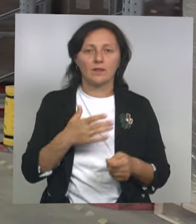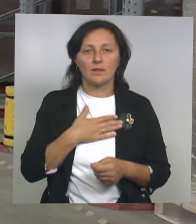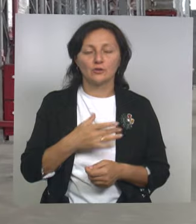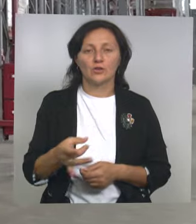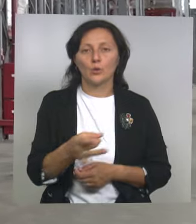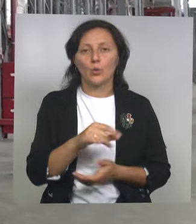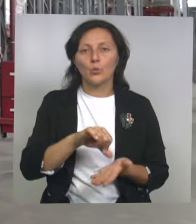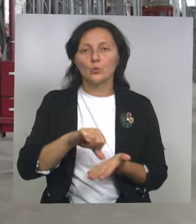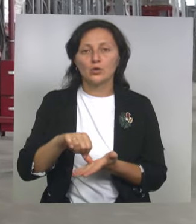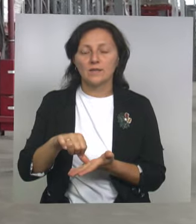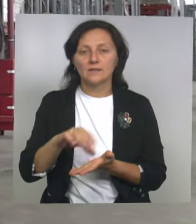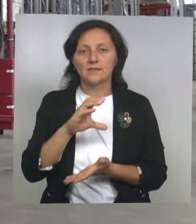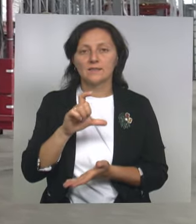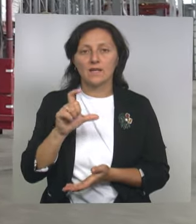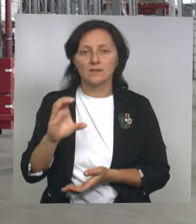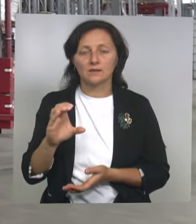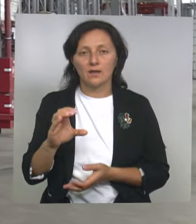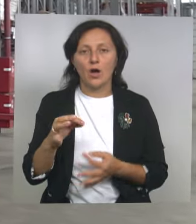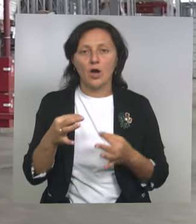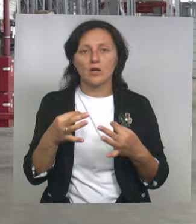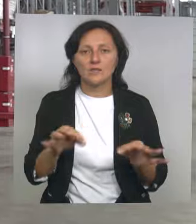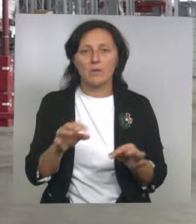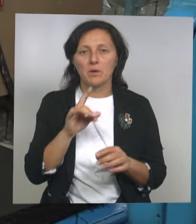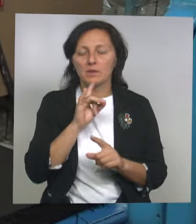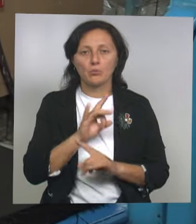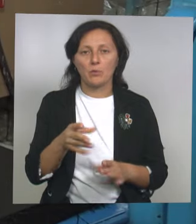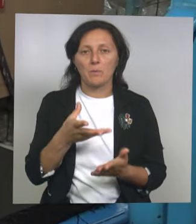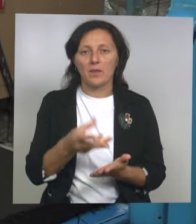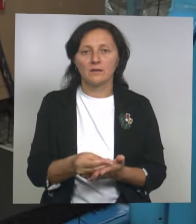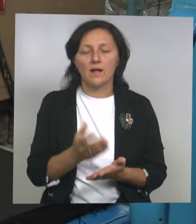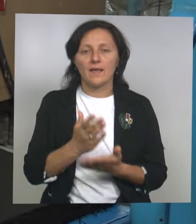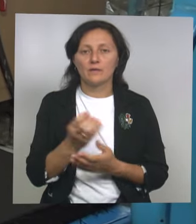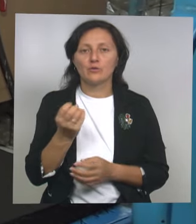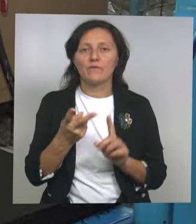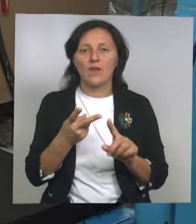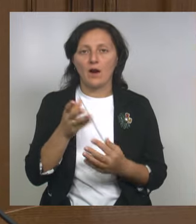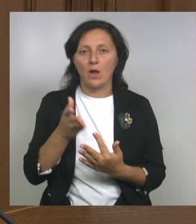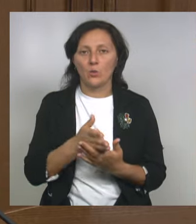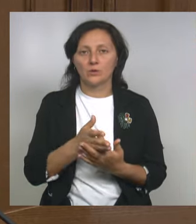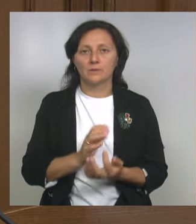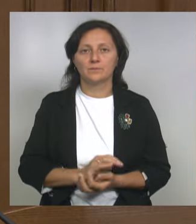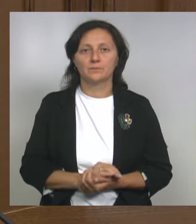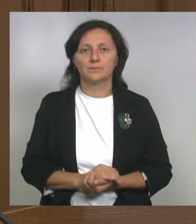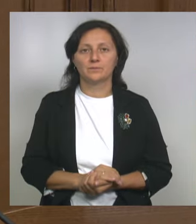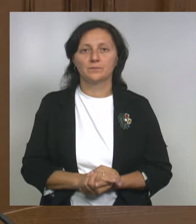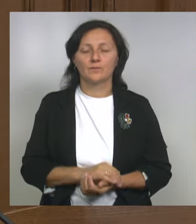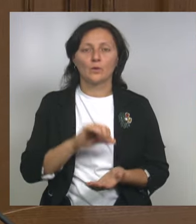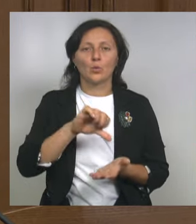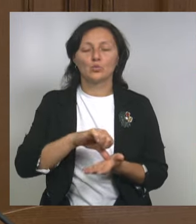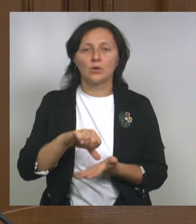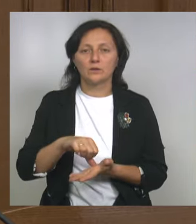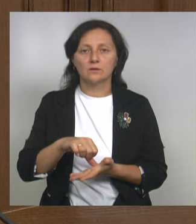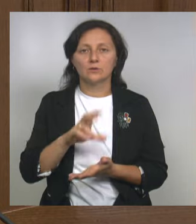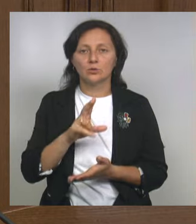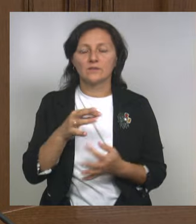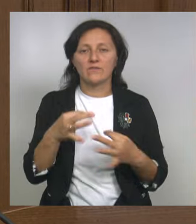регионе участников СЭС полностью освободят от таких платежей. Есть и еще одна льгота. Участников свободной экономической